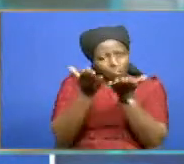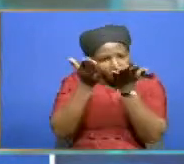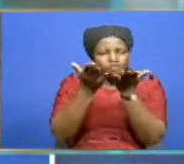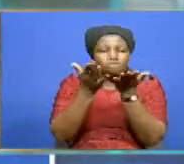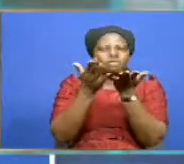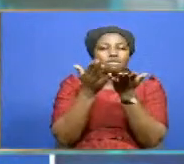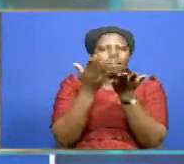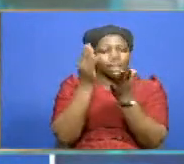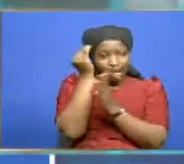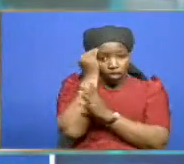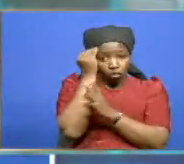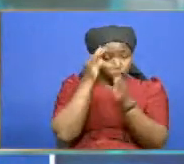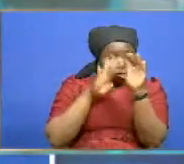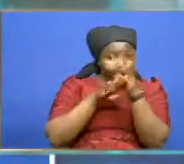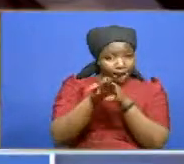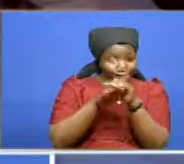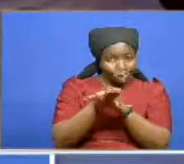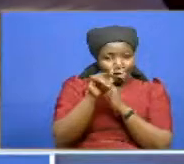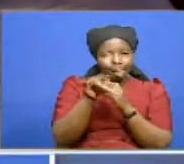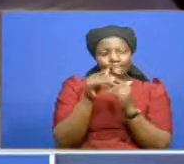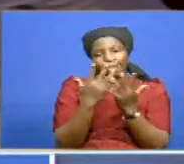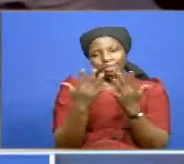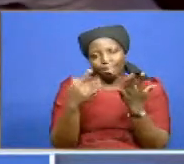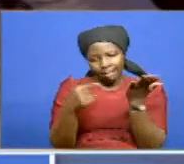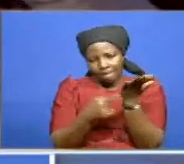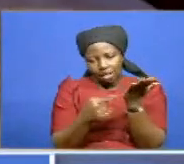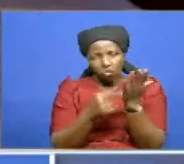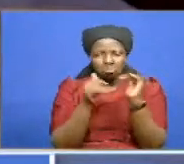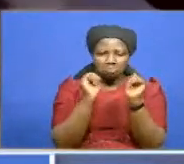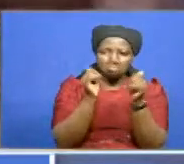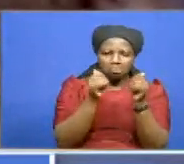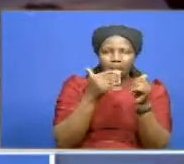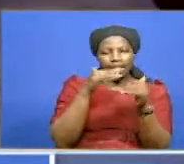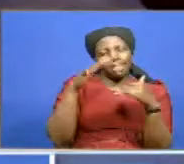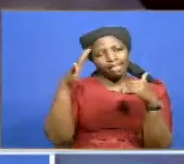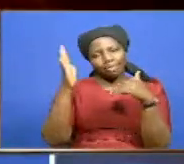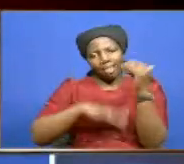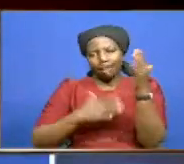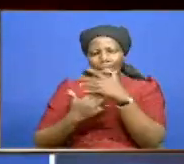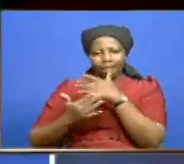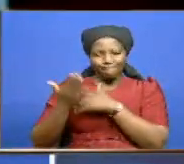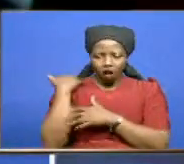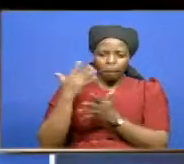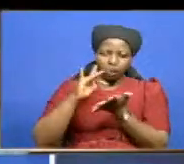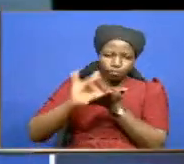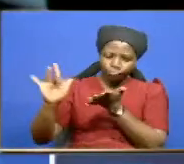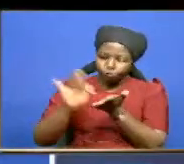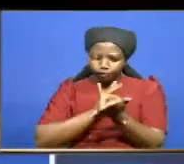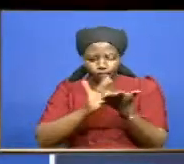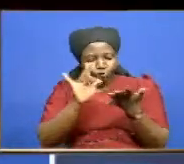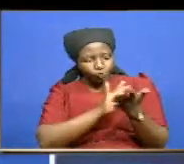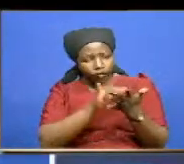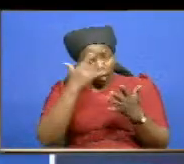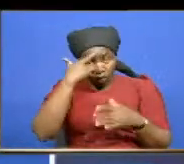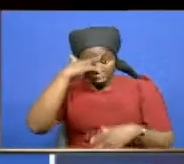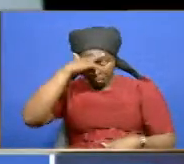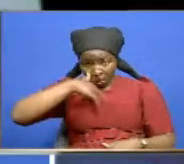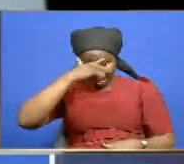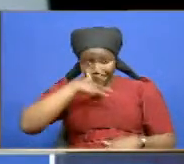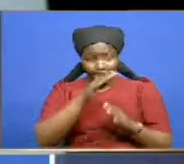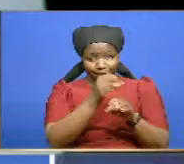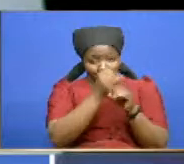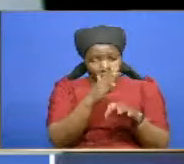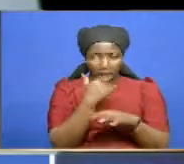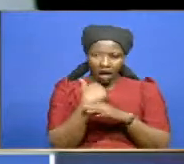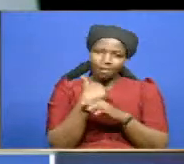elimu. Vifaa hivyo ni bora ikilinganishwa na mbinu ya zamani ya kusoma maandishi ya watu wenye matatizo ya kuona. Wadau wametoa wito